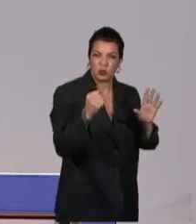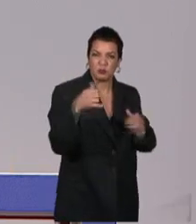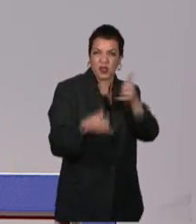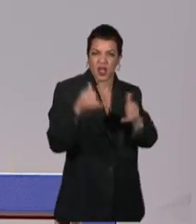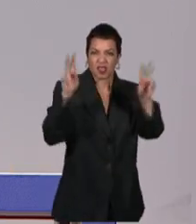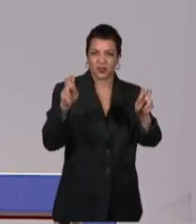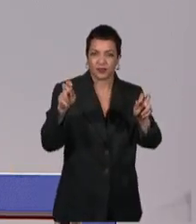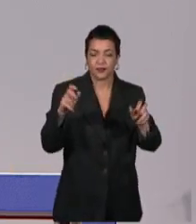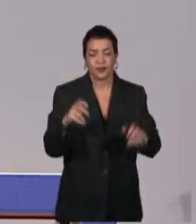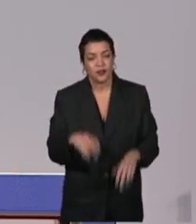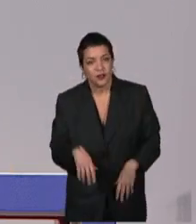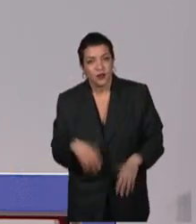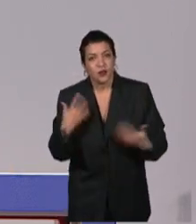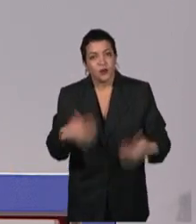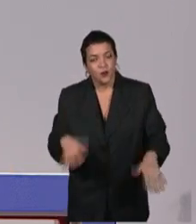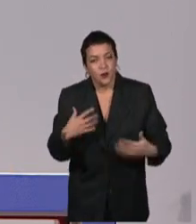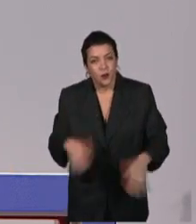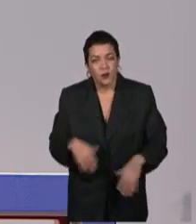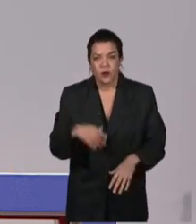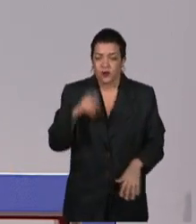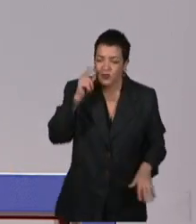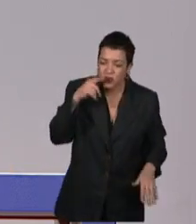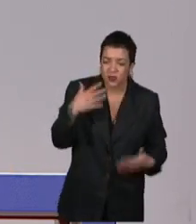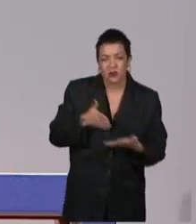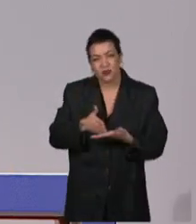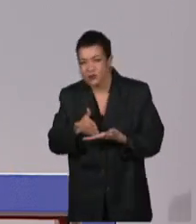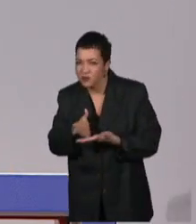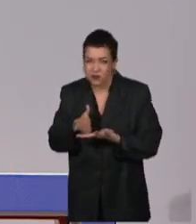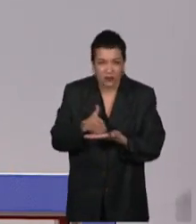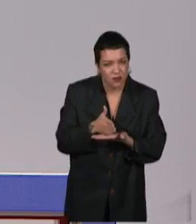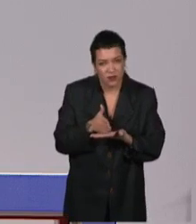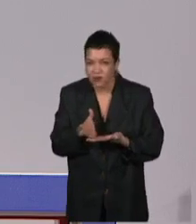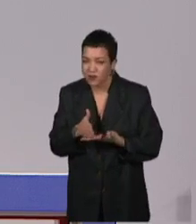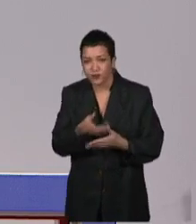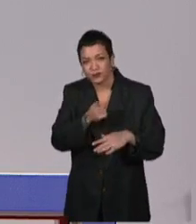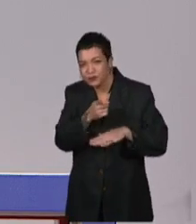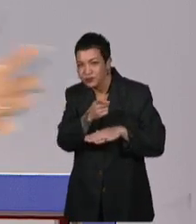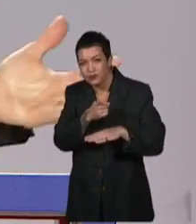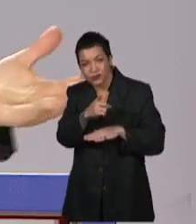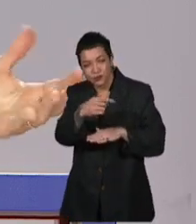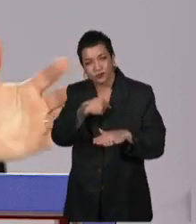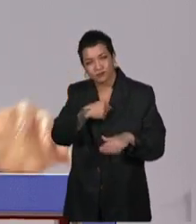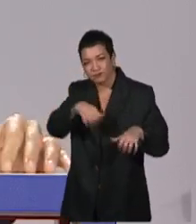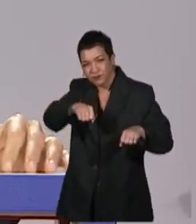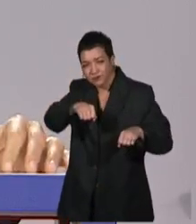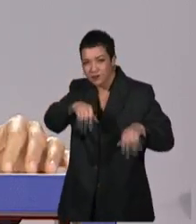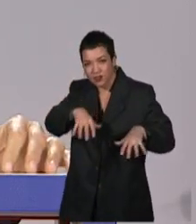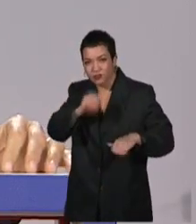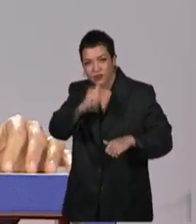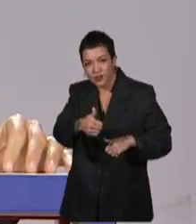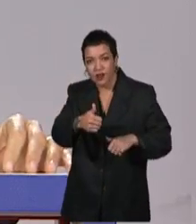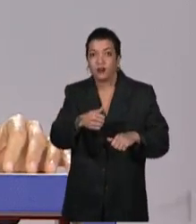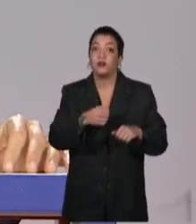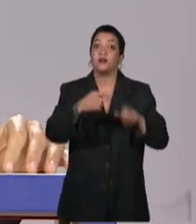Mais dans l'épreuve, je suis sereine et je tiens. La réforme est passée, personne n'a osé revenir